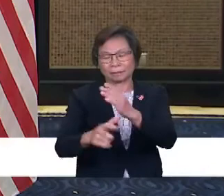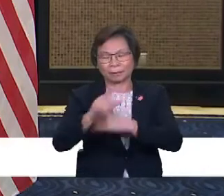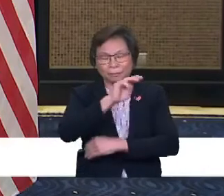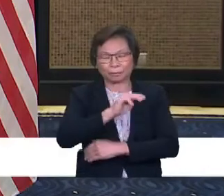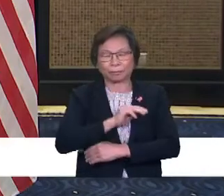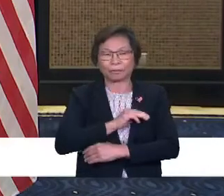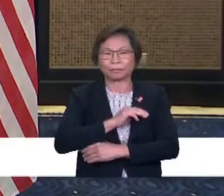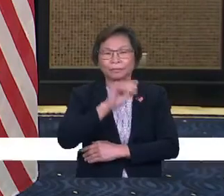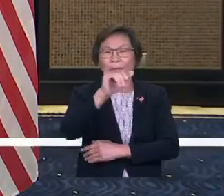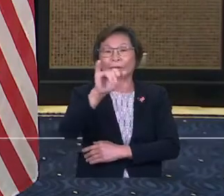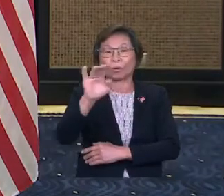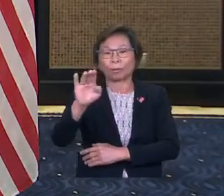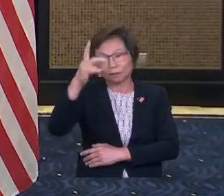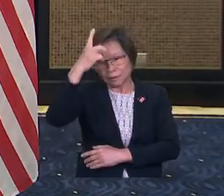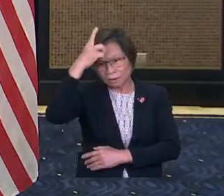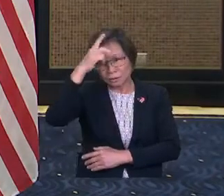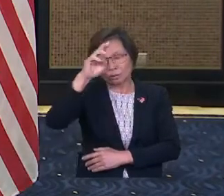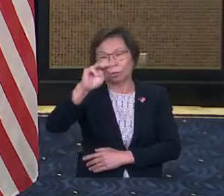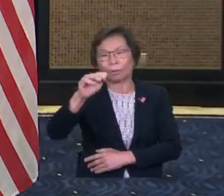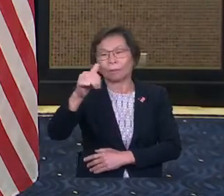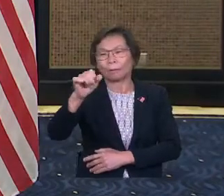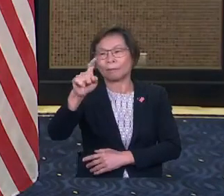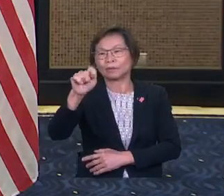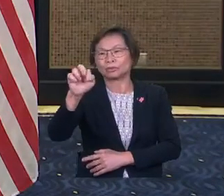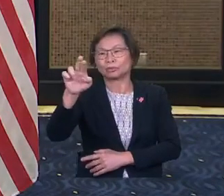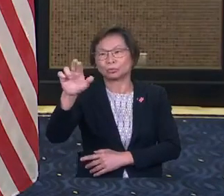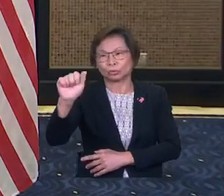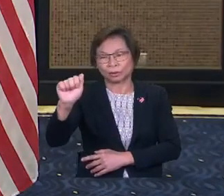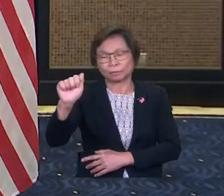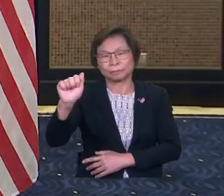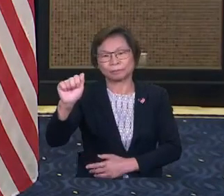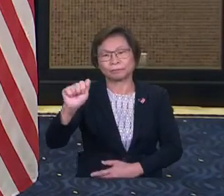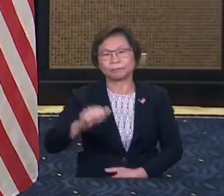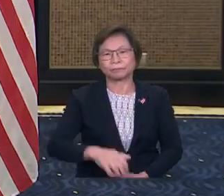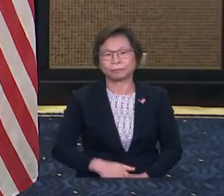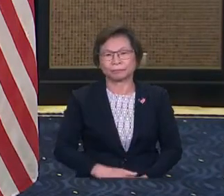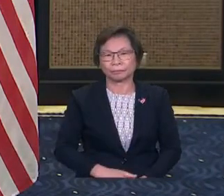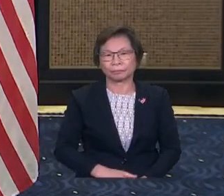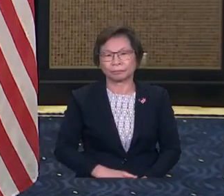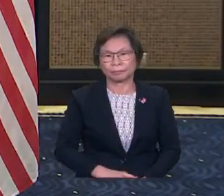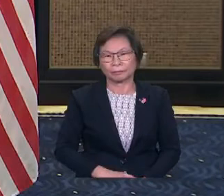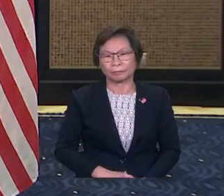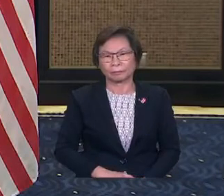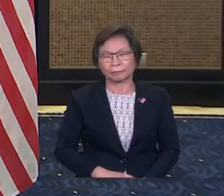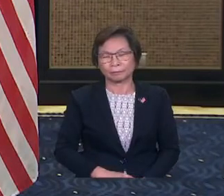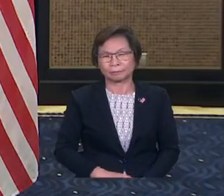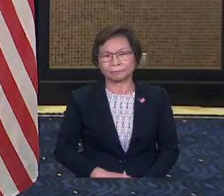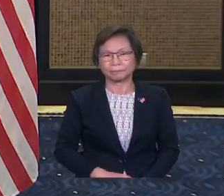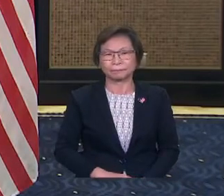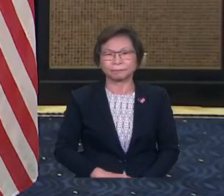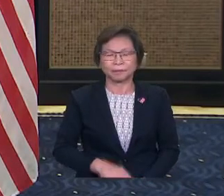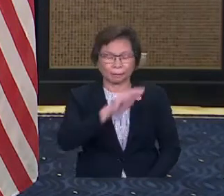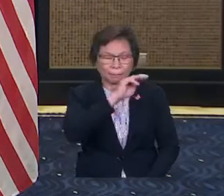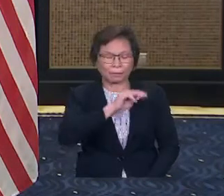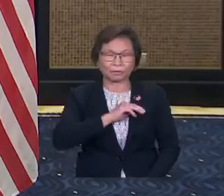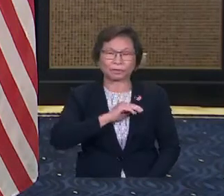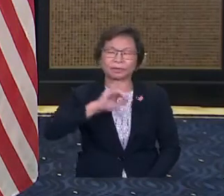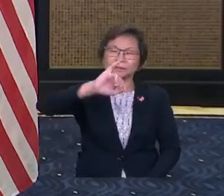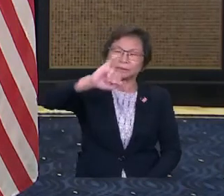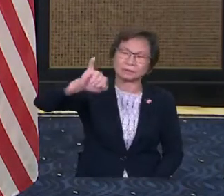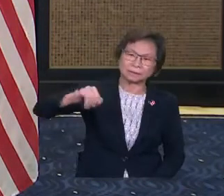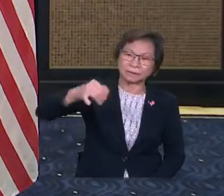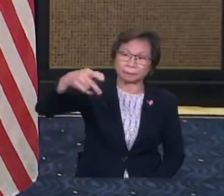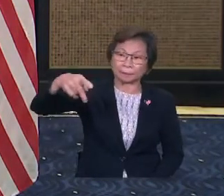menteri yang hormat Datuk mastura menteri Datuk Muhammad Yazid menteri di jabatan